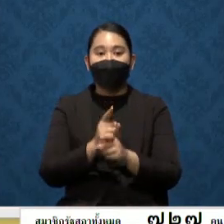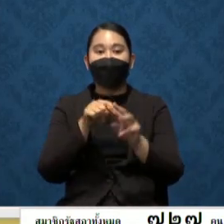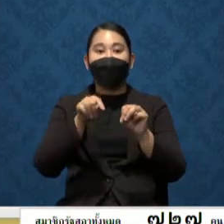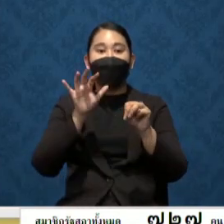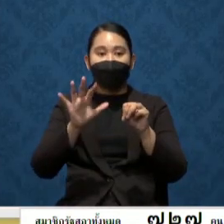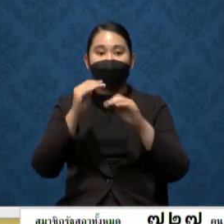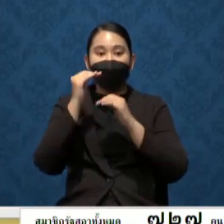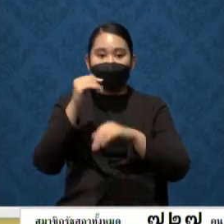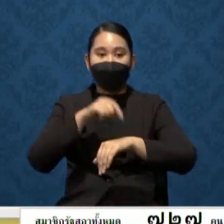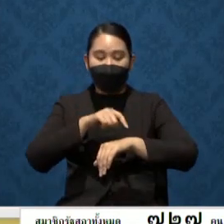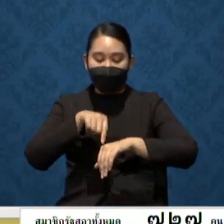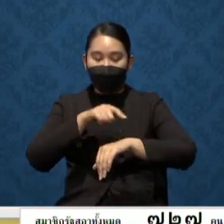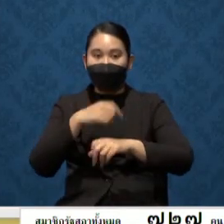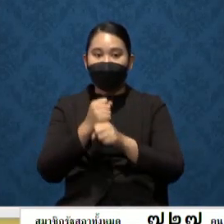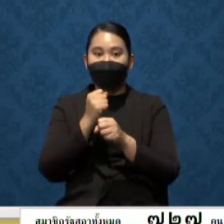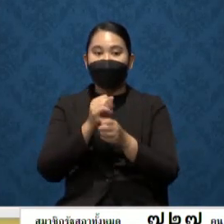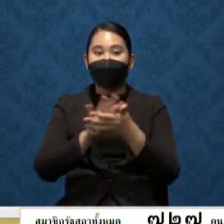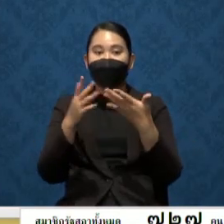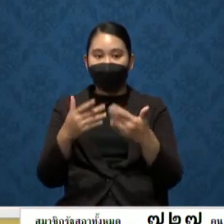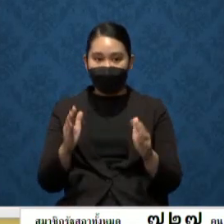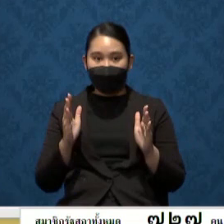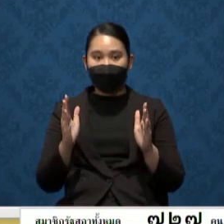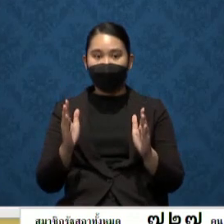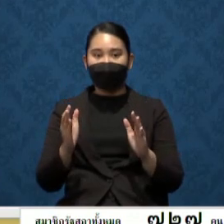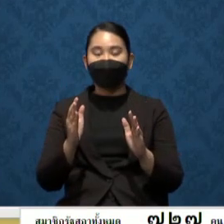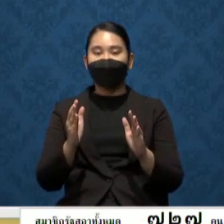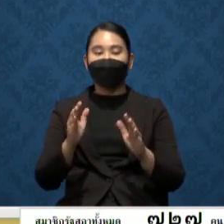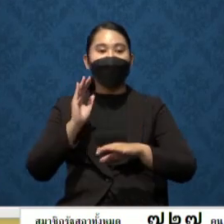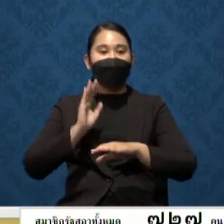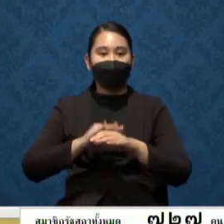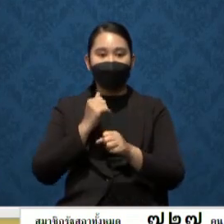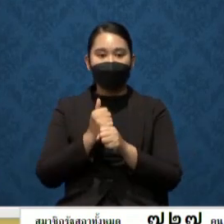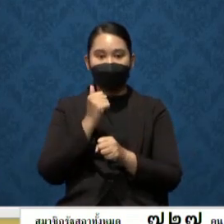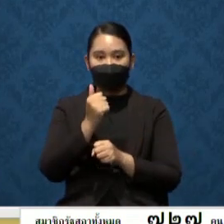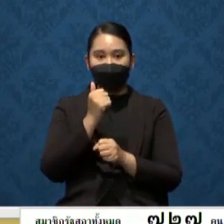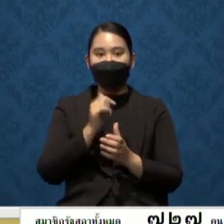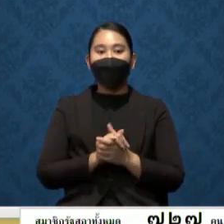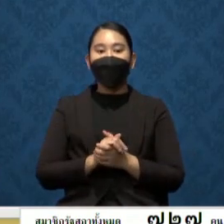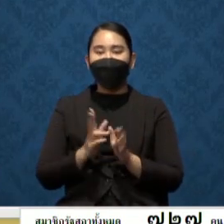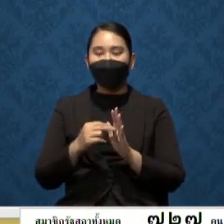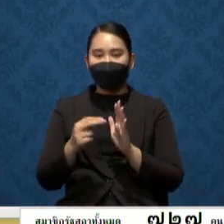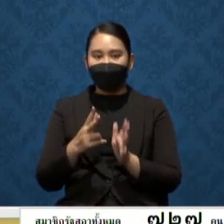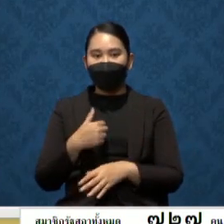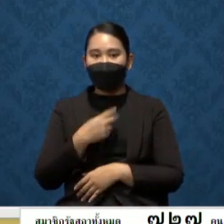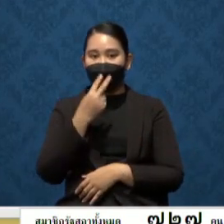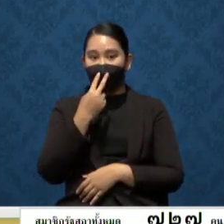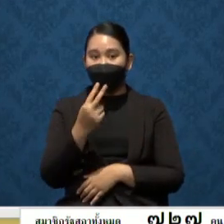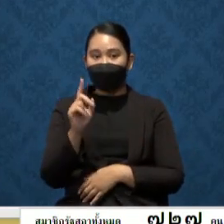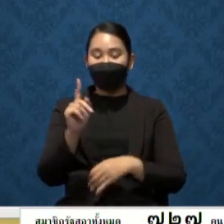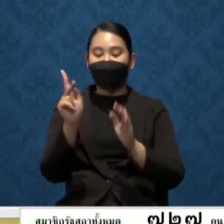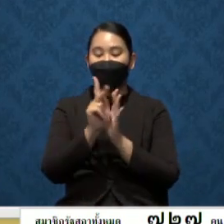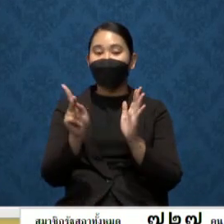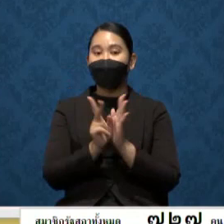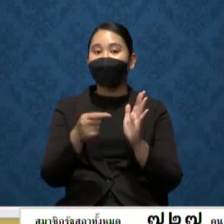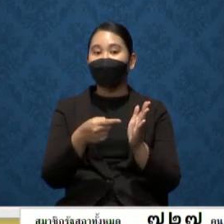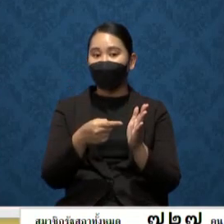เสร็จเท่าที่จะสามารถกระทำได้ไอ้คำนี้ถ้าประธานครับมันทำให้เห็นน่ะก็กฎหมายฉบับ